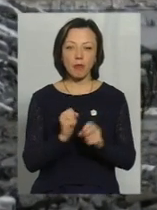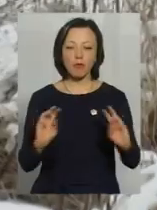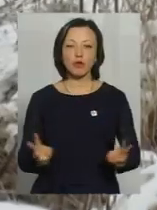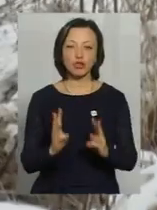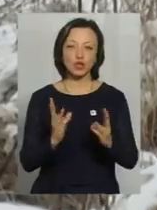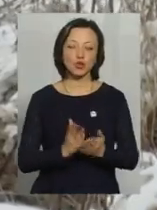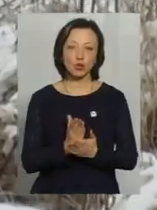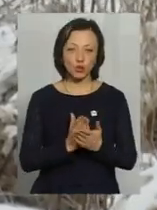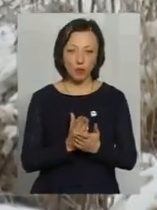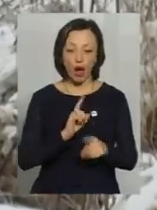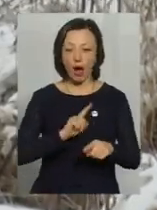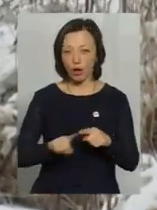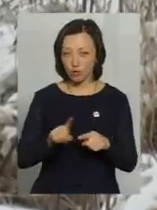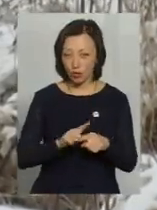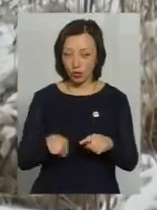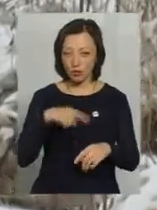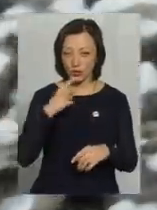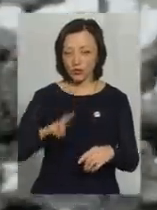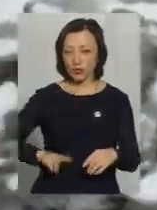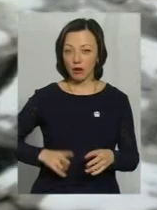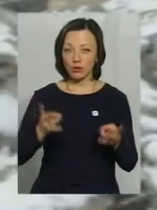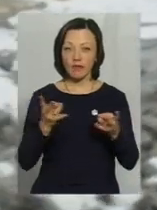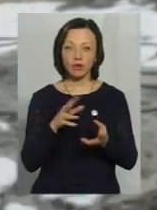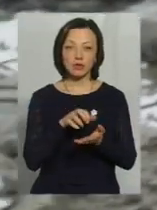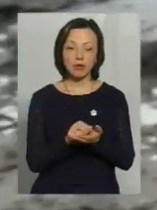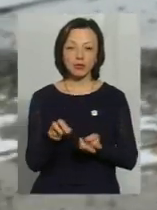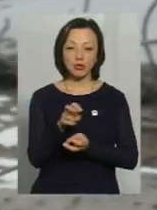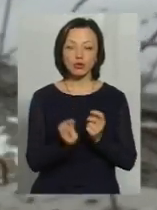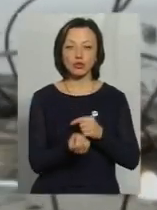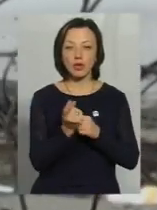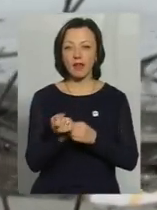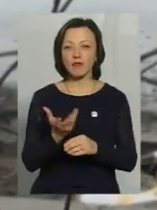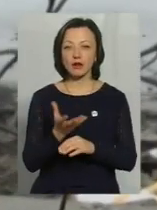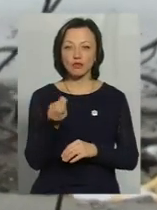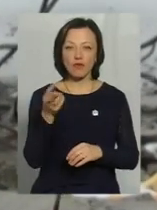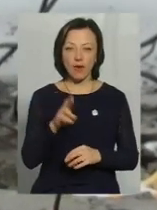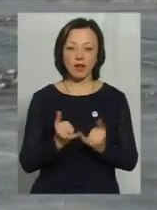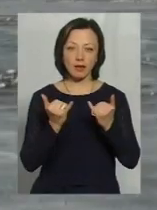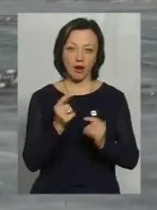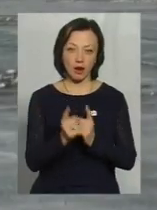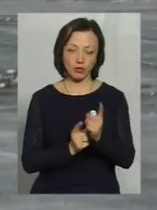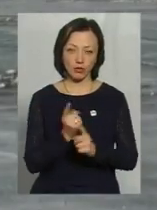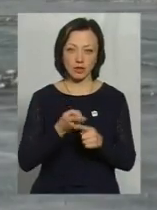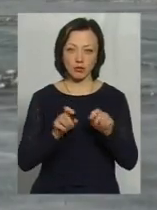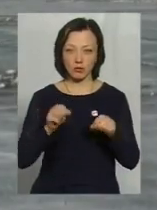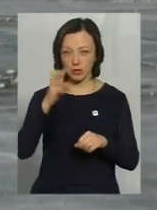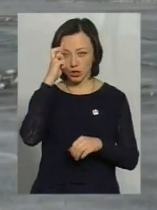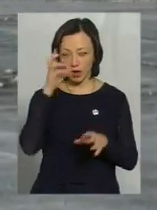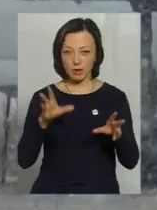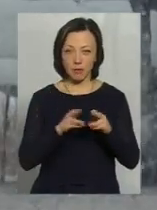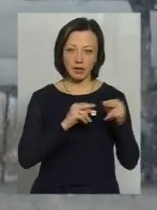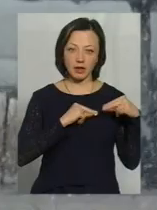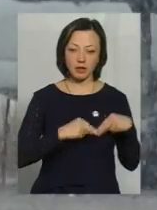пожежної служби. А згодом, за словами директора, варто займатися пошуком джерел фінансування для реконструкції. Це може бути державне